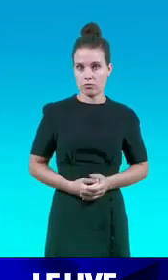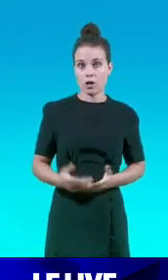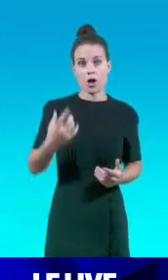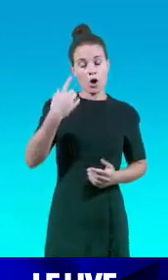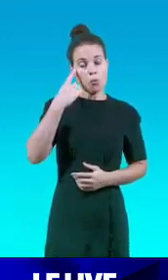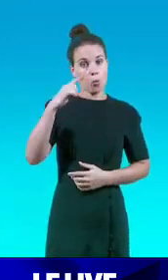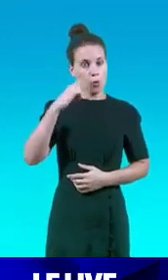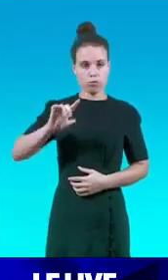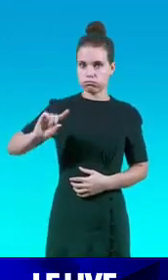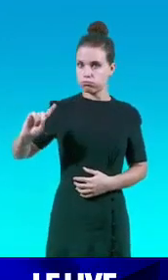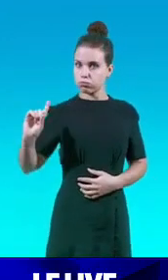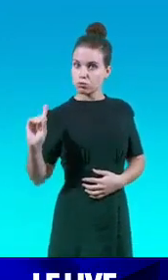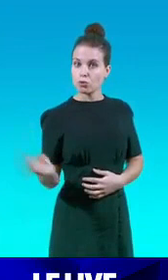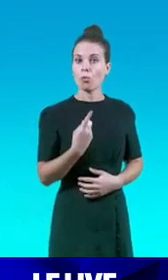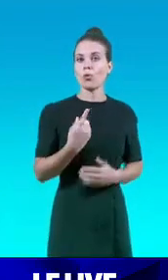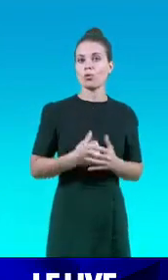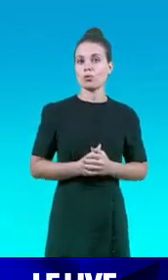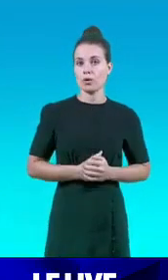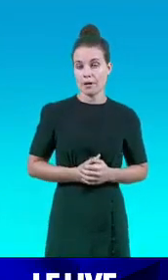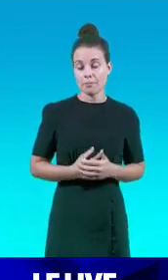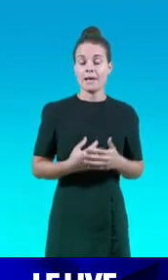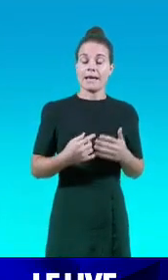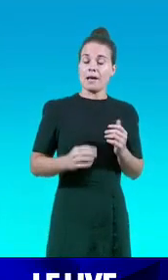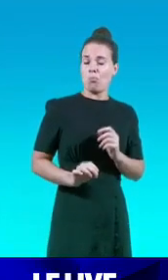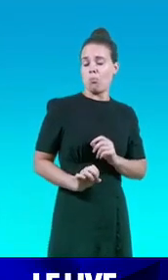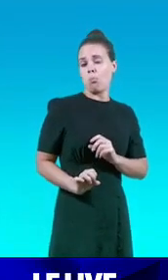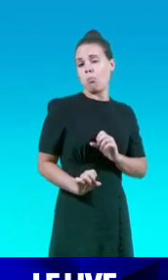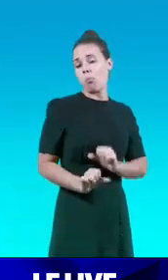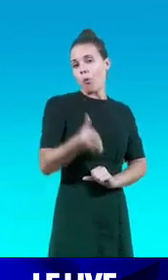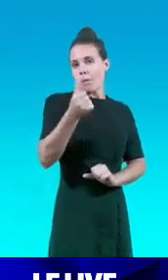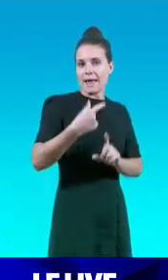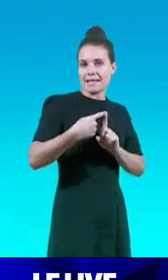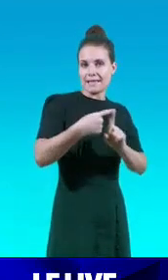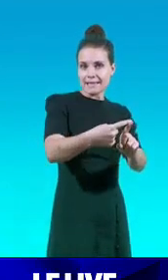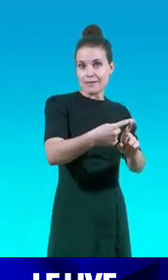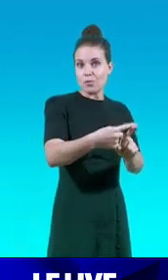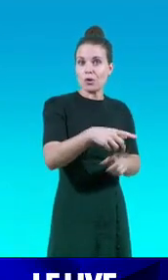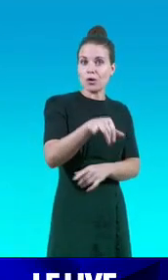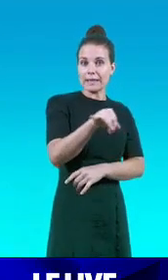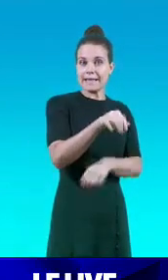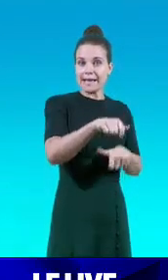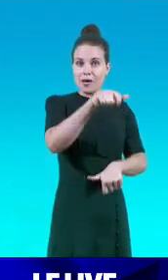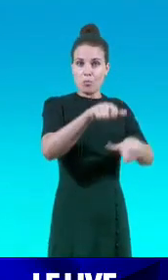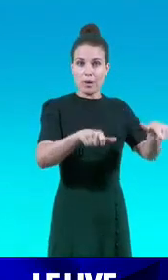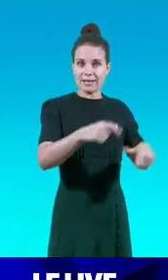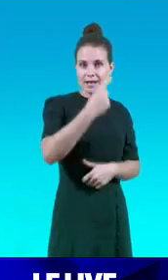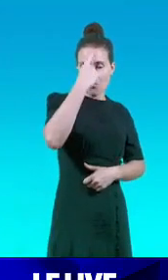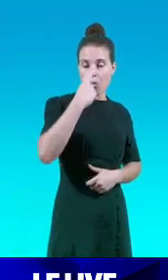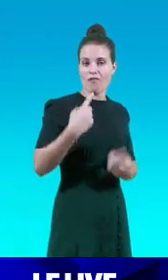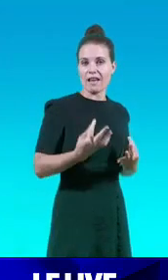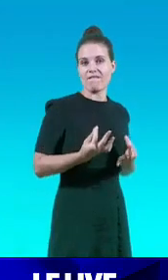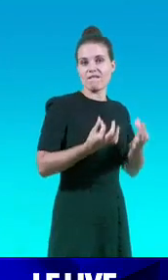s'adresse à tous mais nous la devons en premier lieu aux personnes qui sont les plus vulnérables